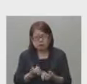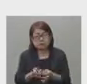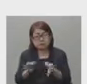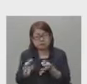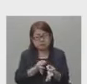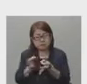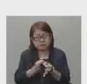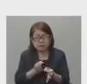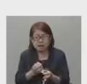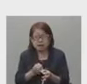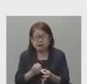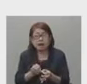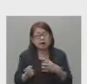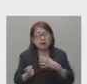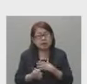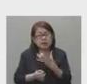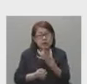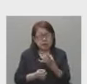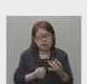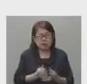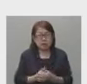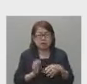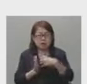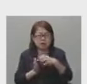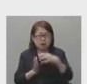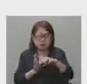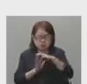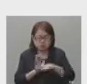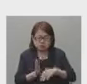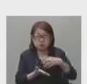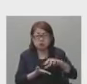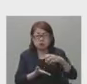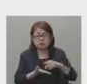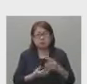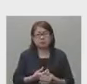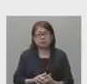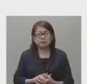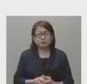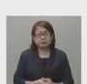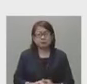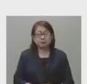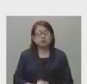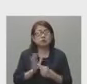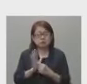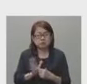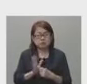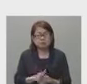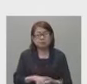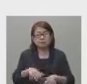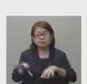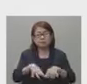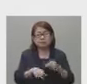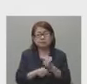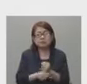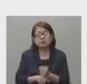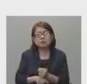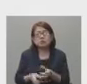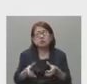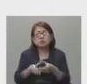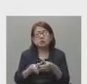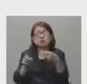จต้องการอะไรเป็นต้นฮะผ่านฮะผมไปจำผมจะไปเร็วๆครับอย่างกรณีการจัดงานของอดีตพรรคอนาคตใ